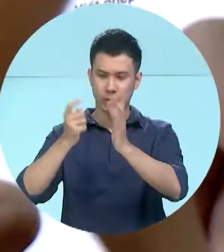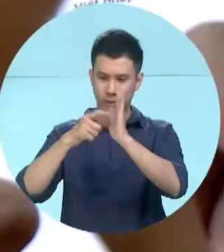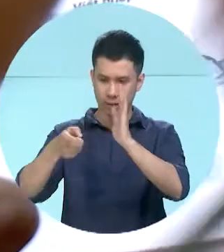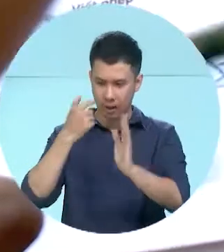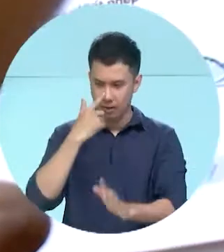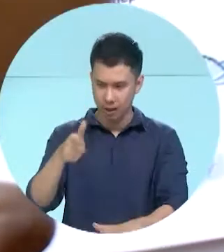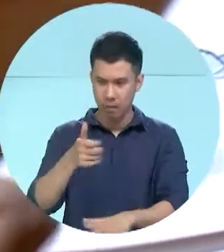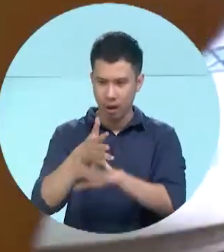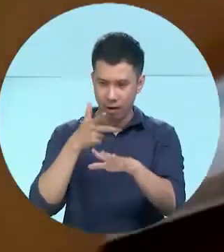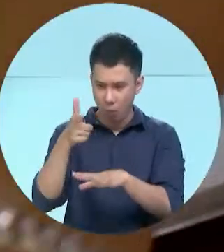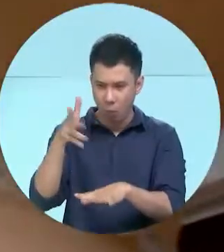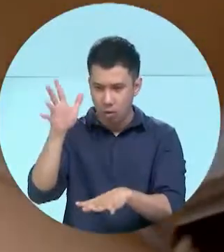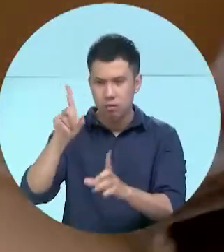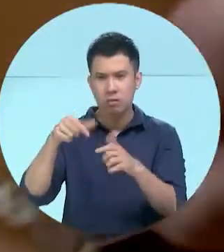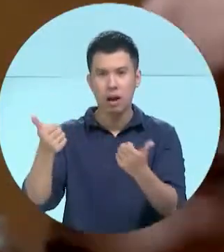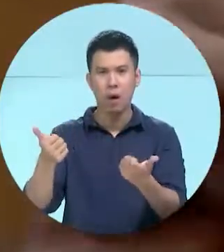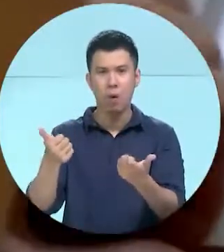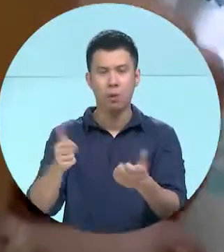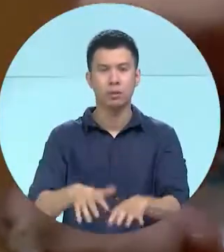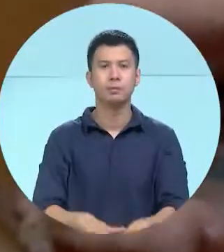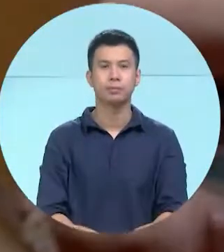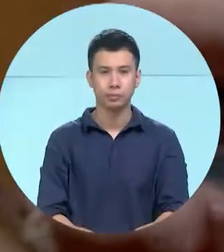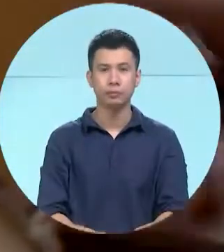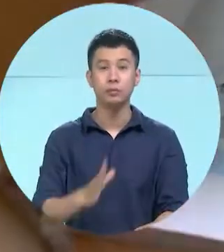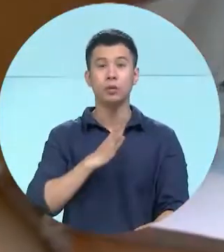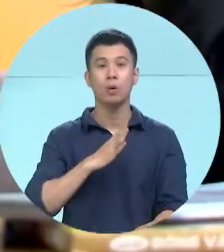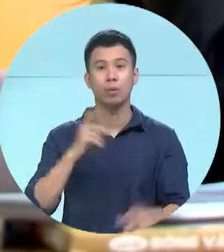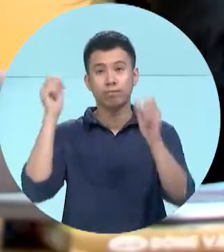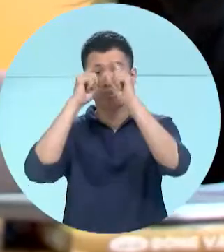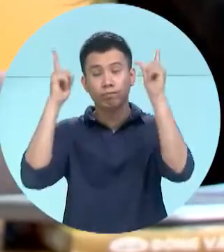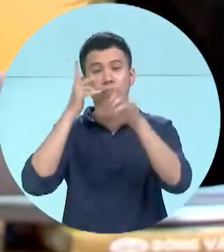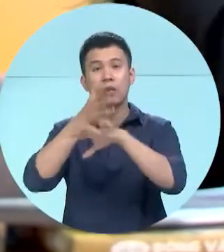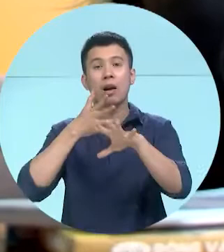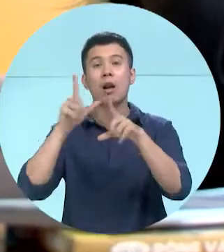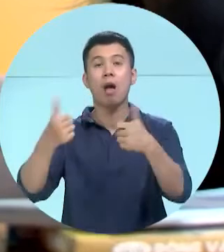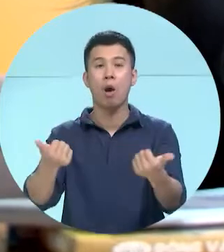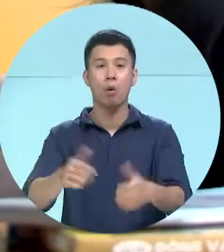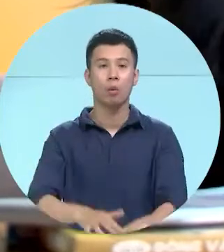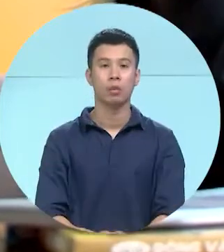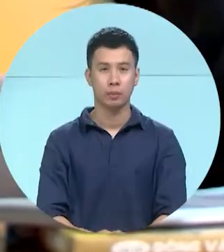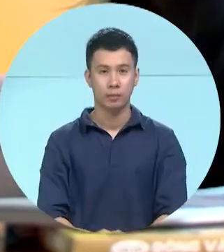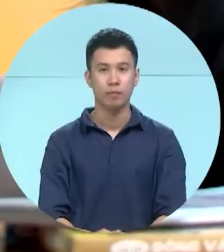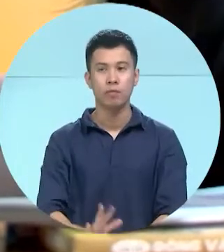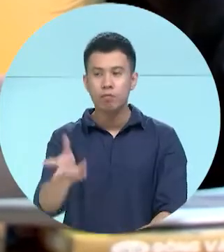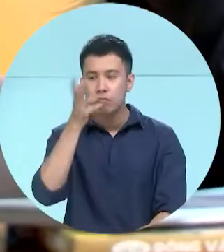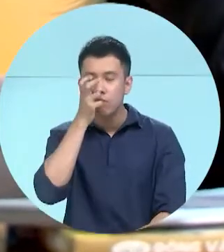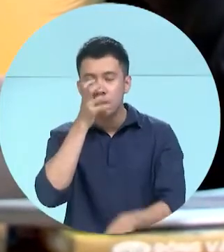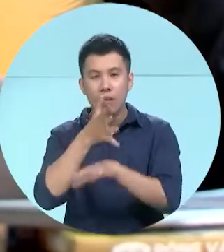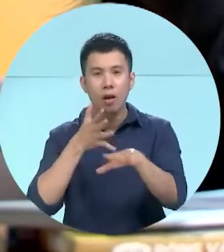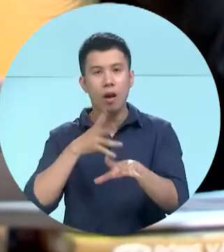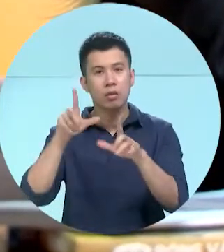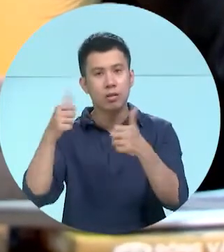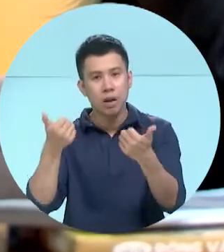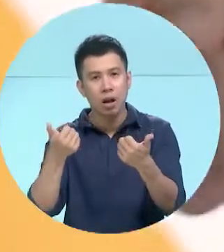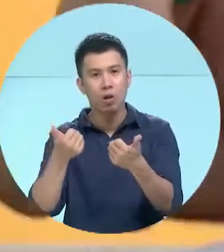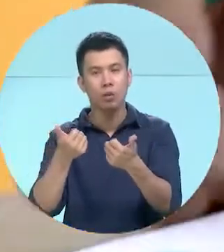về khả năng của Hoàng, xem rằng là về cái khả năng nhận thức của bạn đi đến đâu, về cái khả năng tiếp thu của bạn đi đến đâu, về